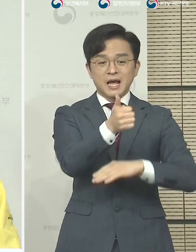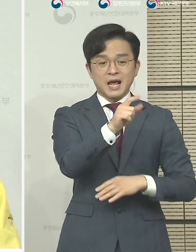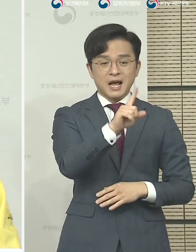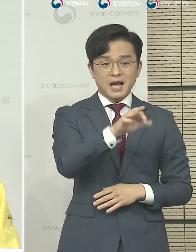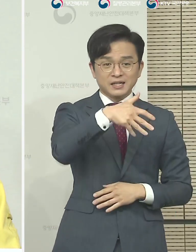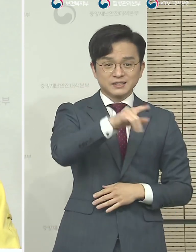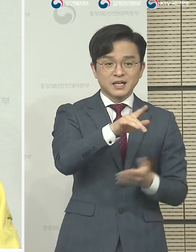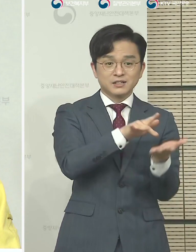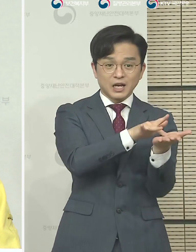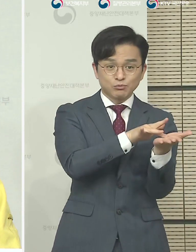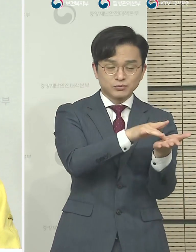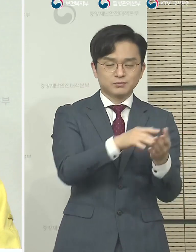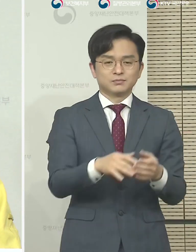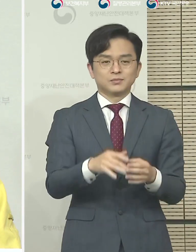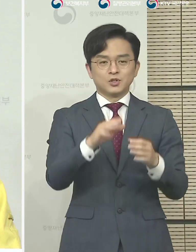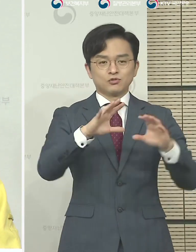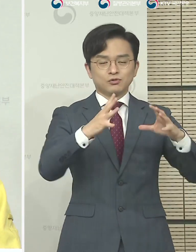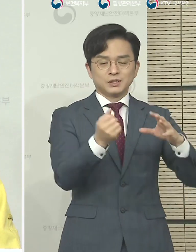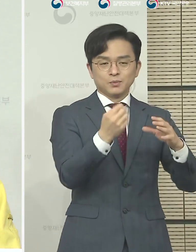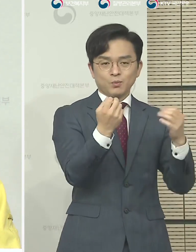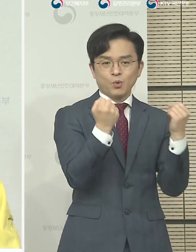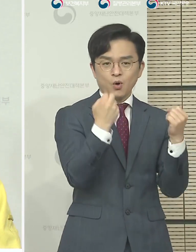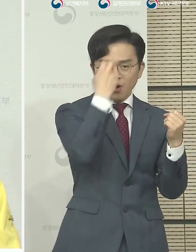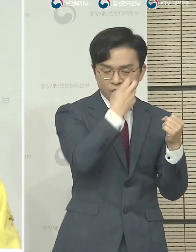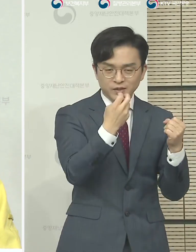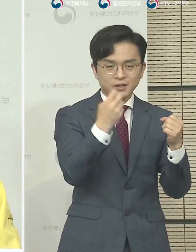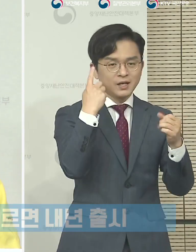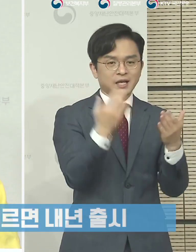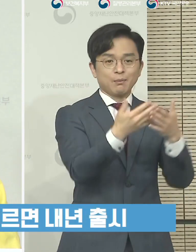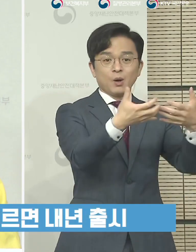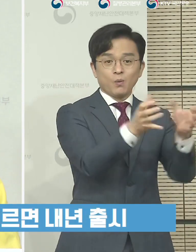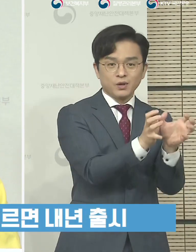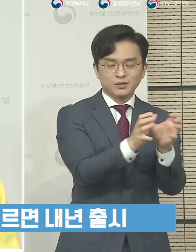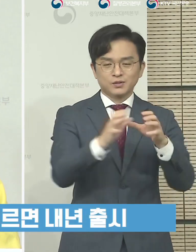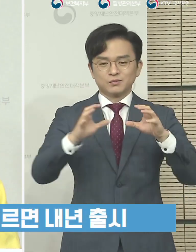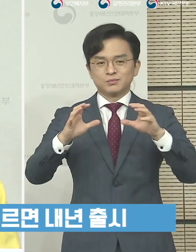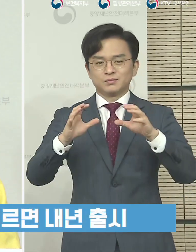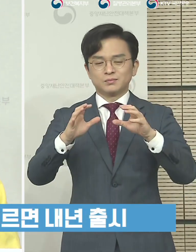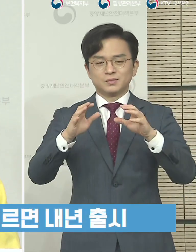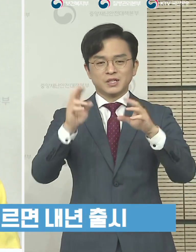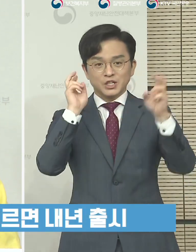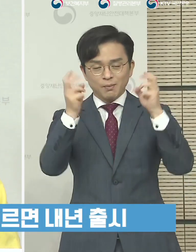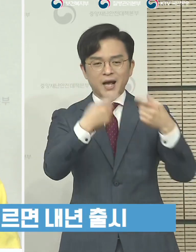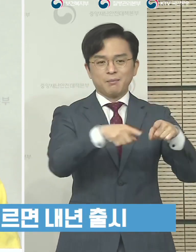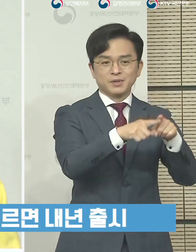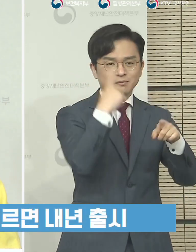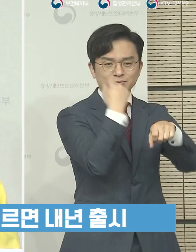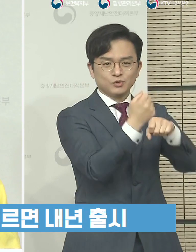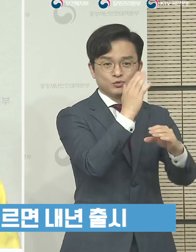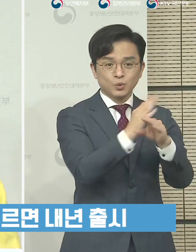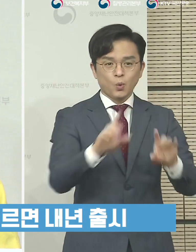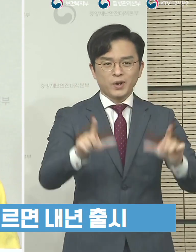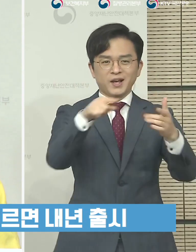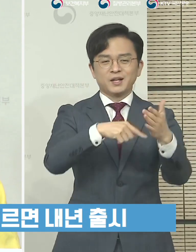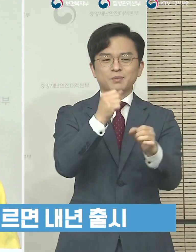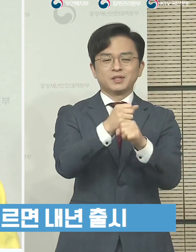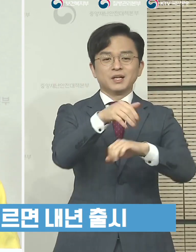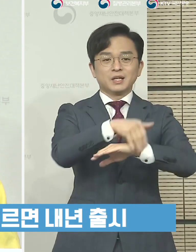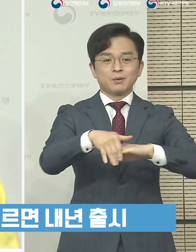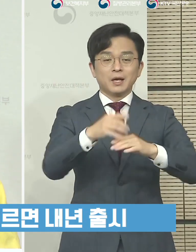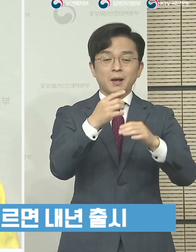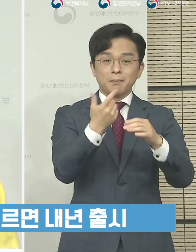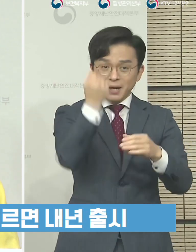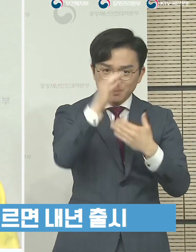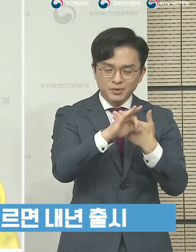항체의약품은 국립보건연구원과 국내 기업이 공동 연구를 하고 있으며 연내 임상시험 진입을 목표로 하여 빠르면